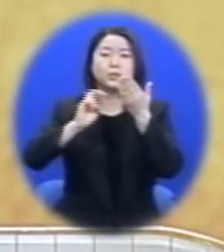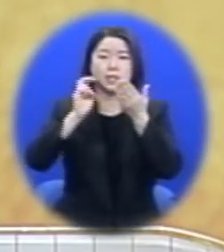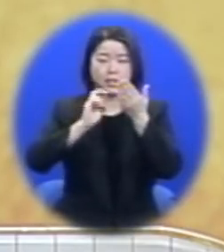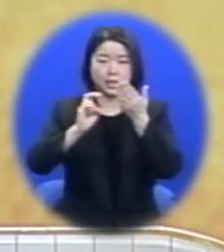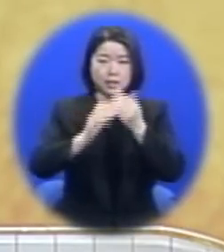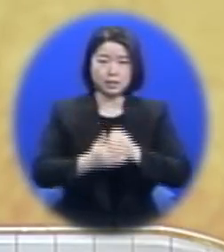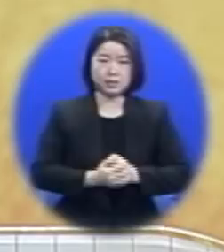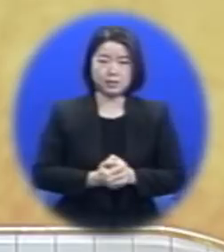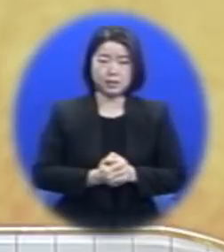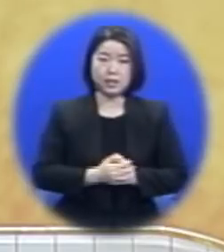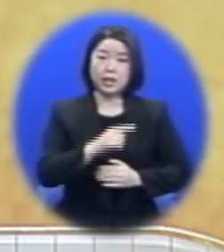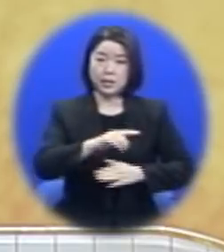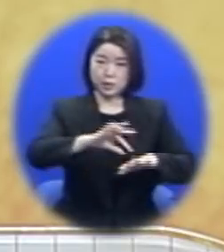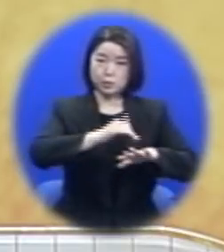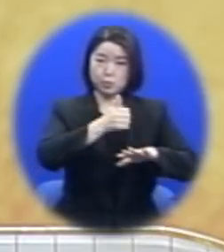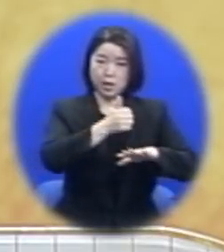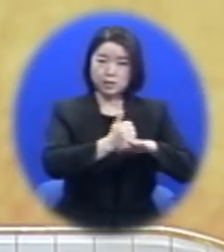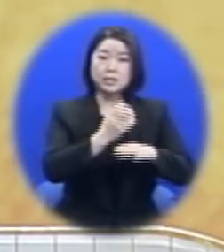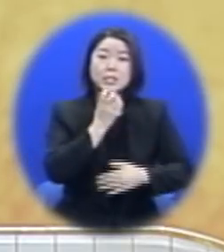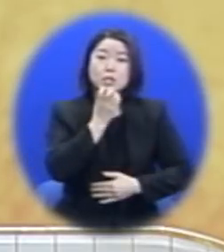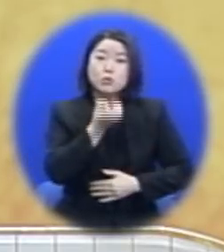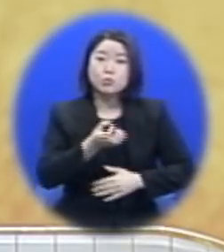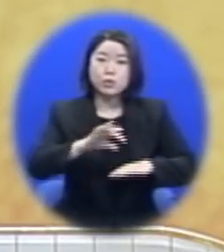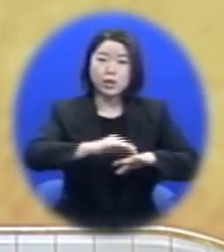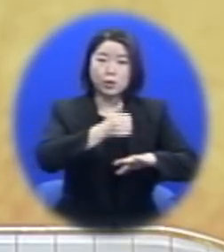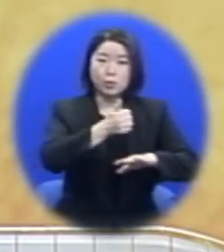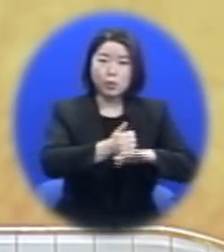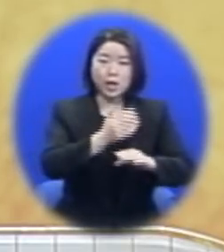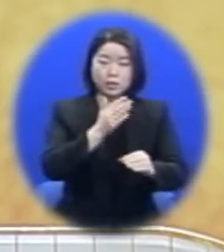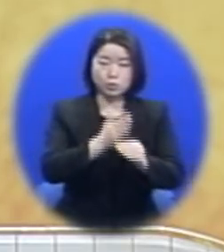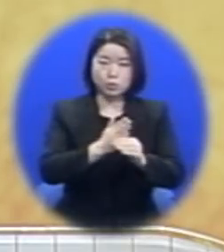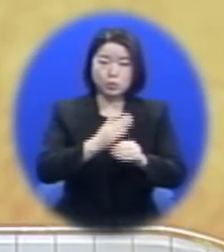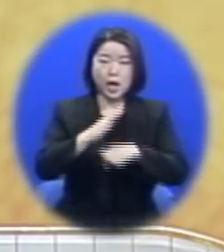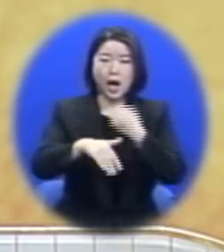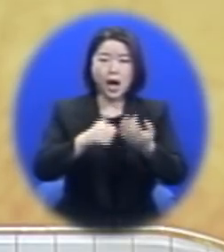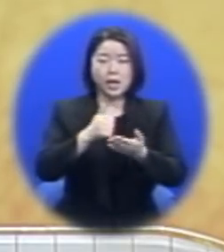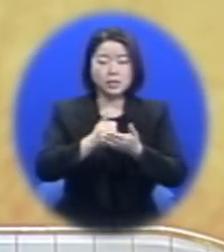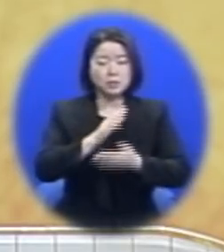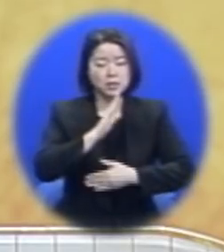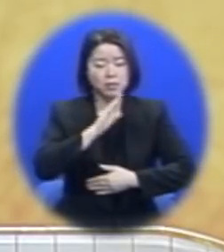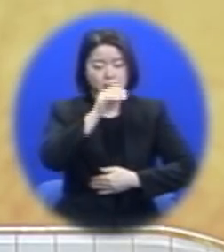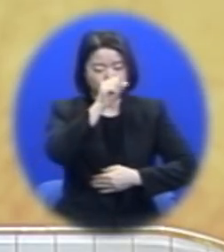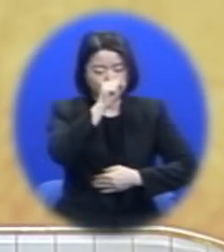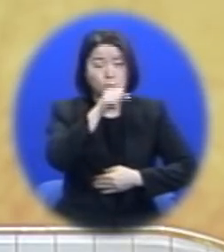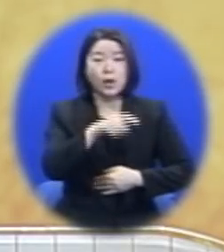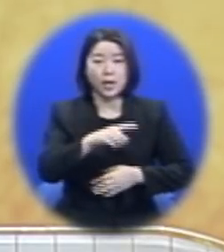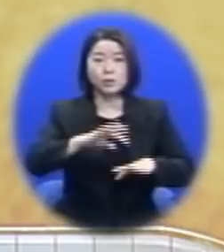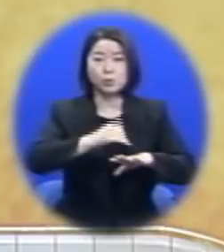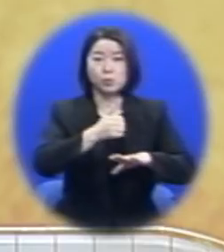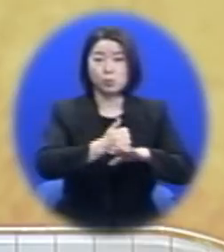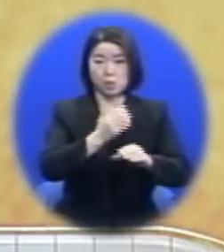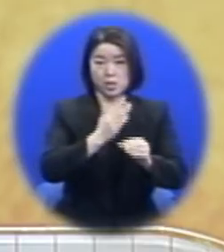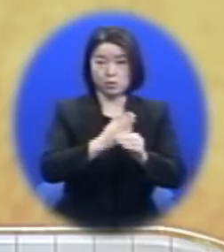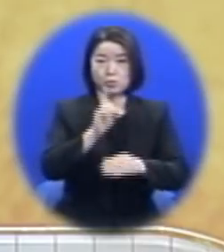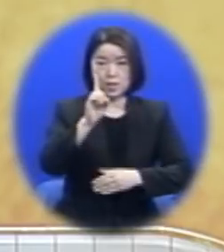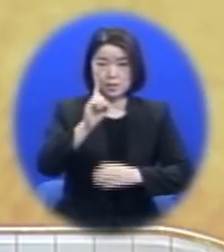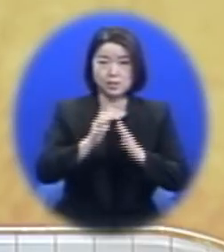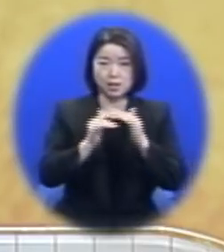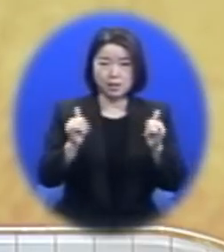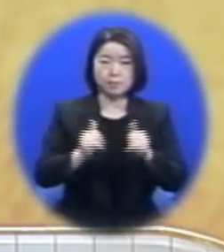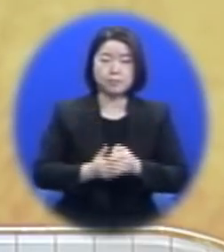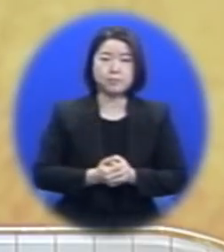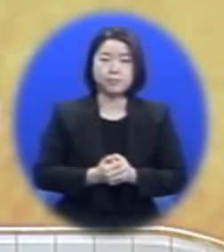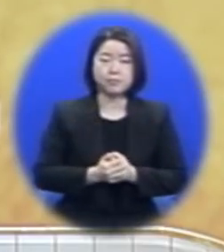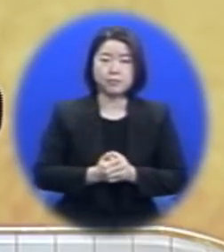왕은 유대 왕 중에서 하나님이 참 좋아하는 그런 왕 중에 한 사람입니다.